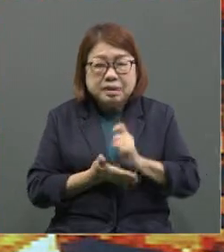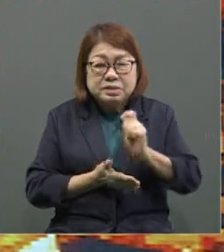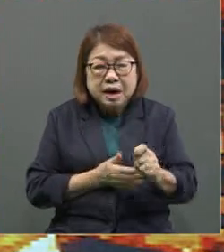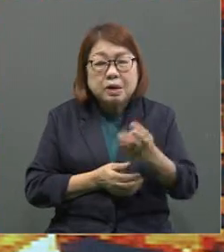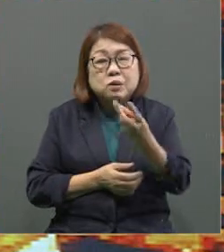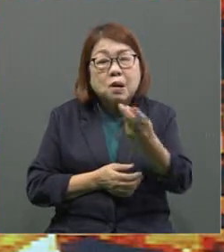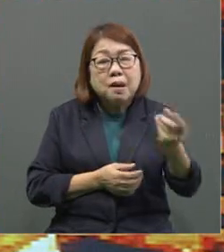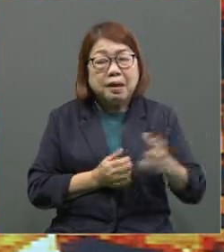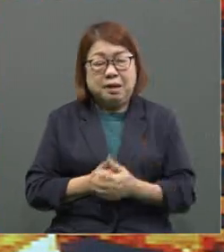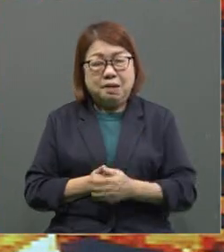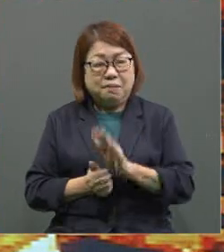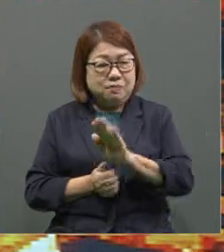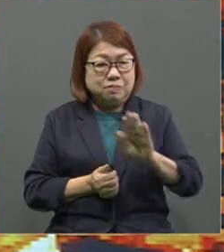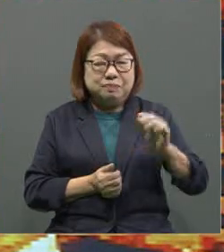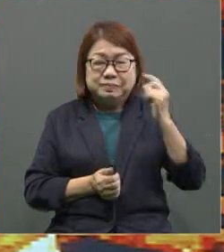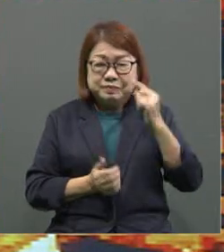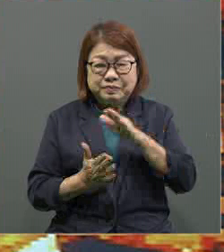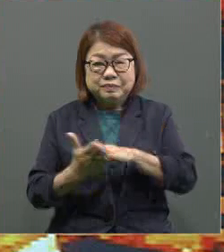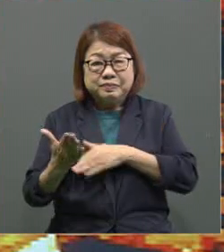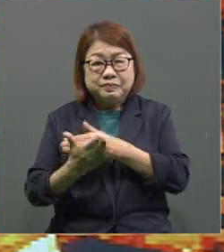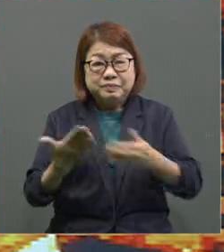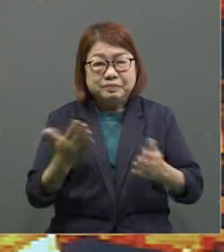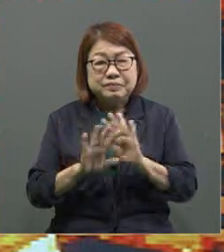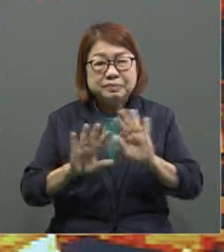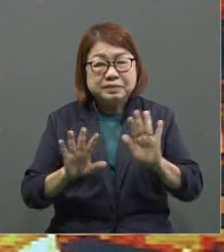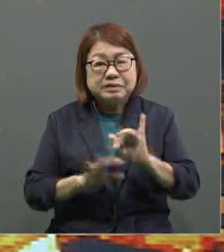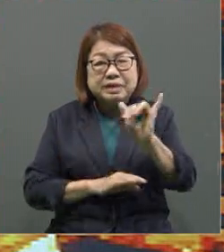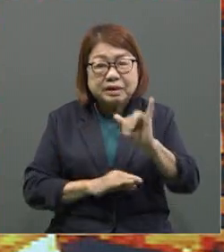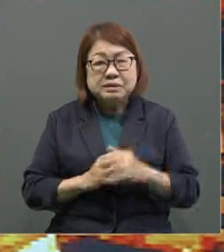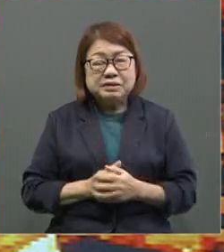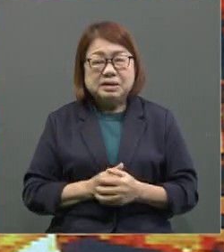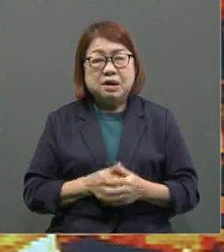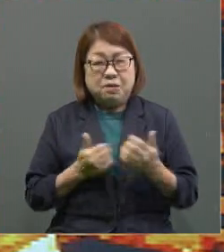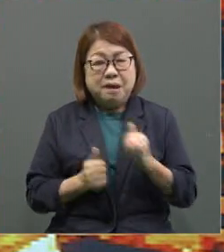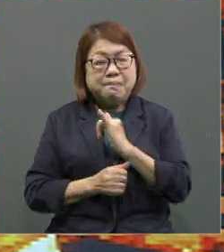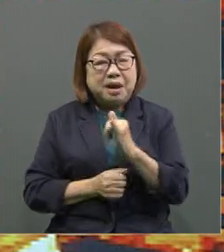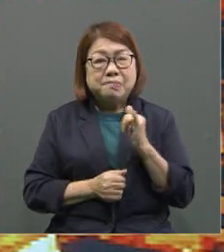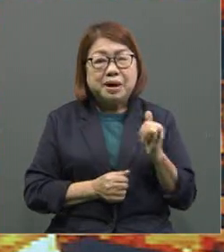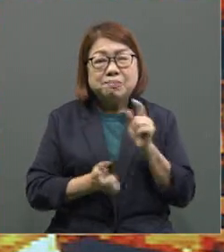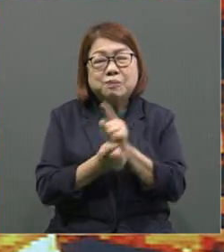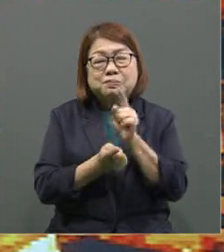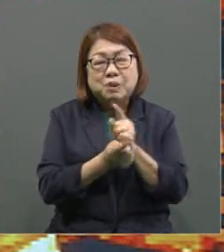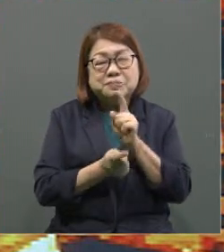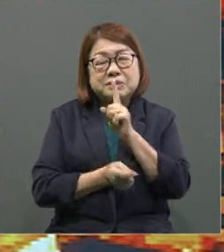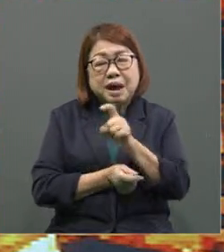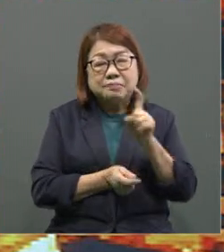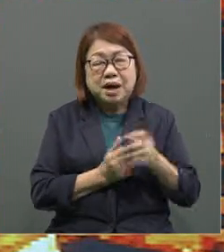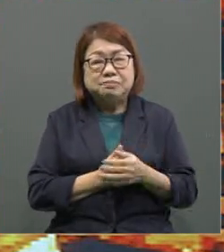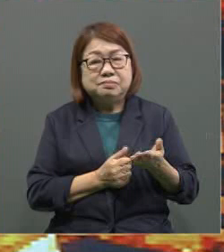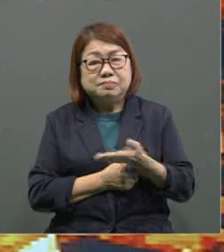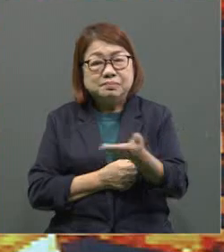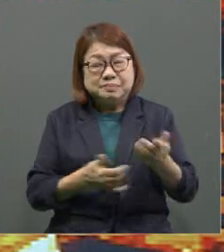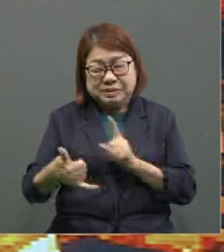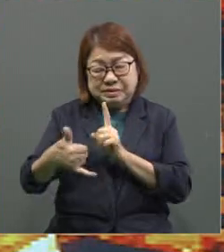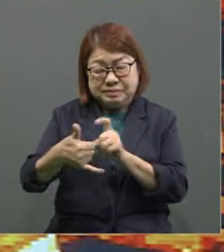แต่ละคนที่มีบัตรเครดิตวางแผนรับมือกันไว้พร้อมหรือยังนะคะซึ่งจากการลงพื้นที่ไปก็พบว่าทุกคนที่ไปสอบ